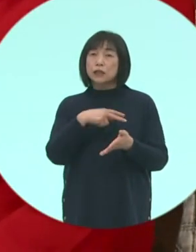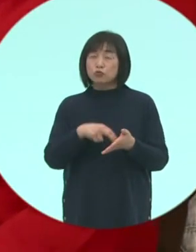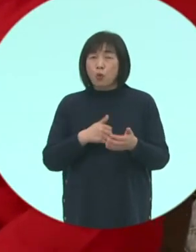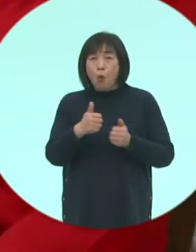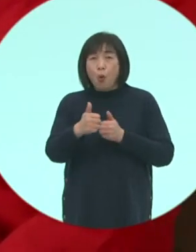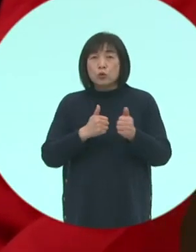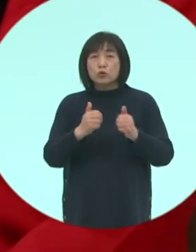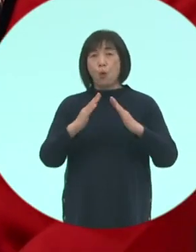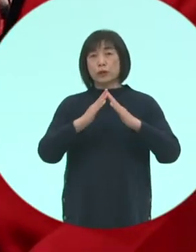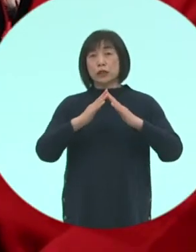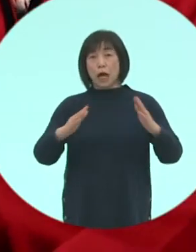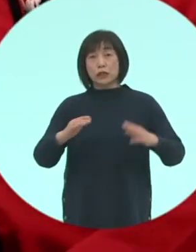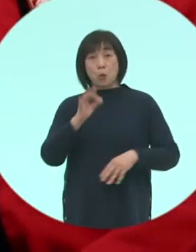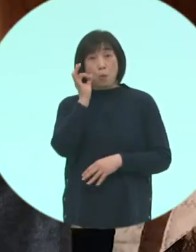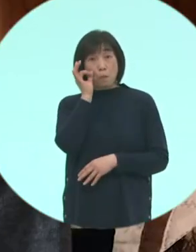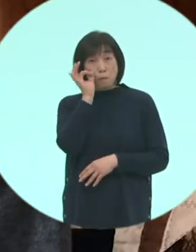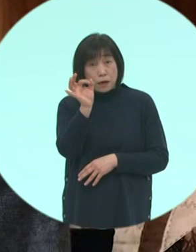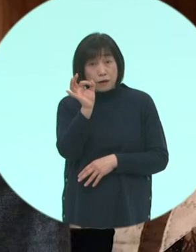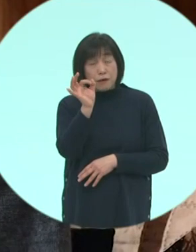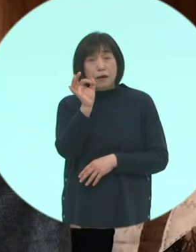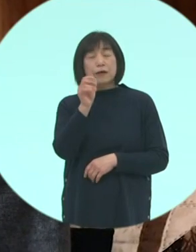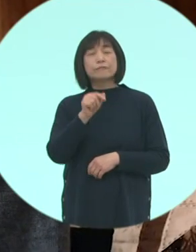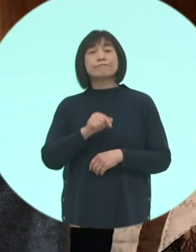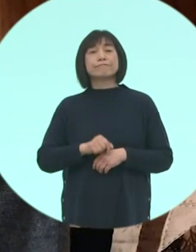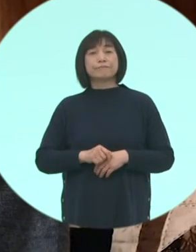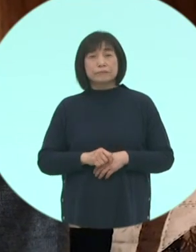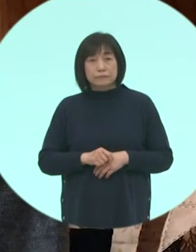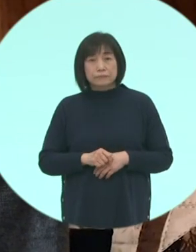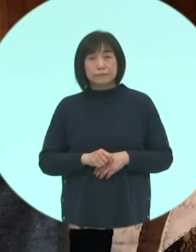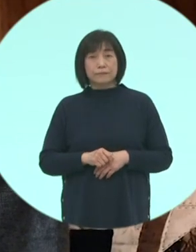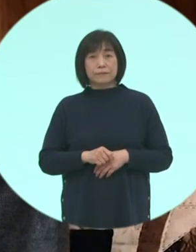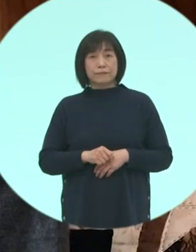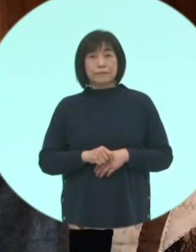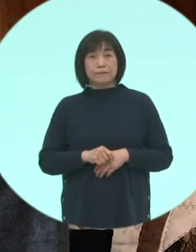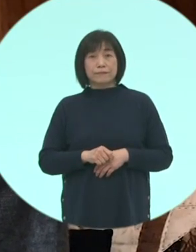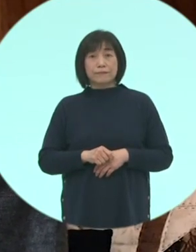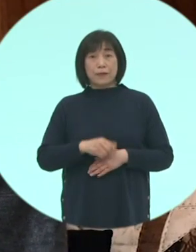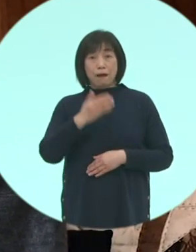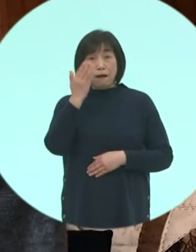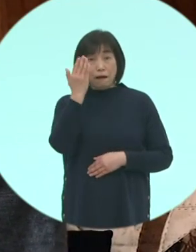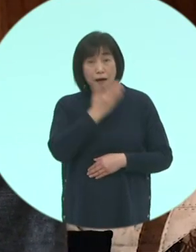をねたまたま見に行ったんですよね。その時に、